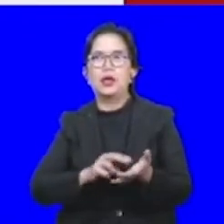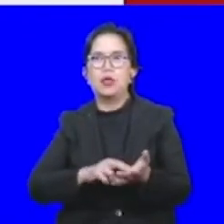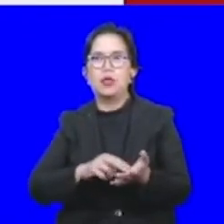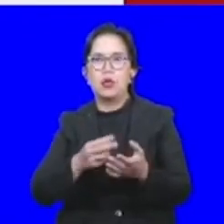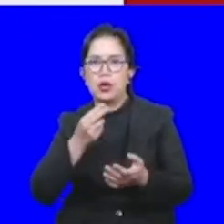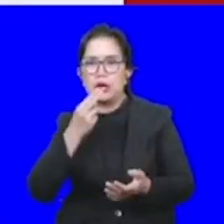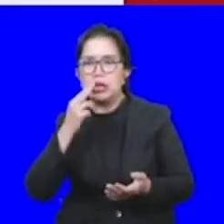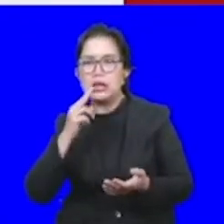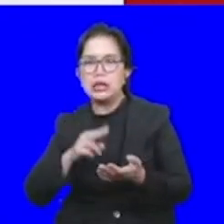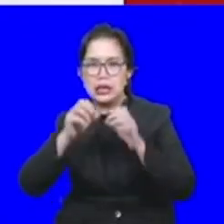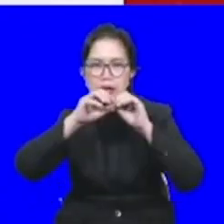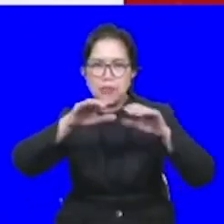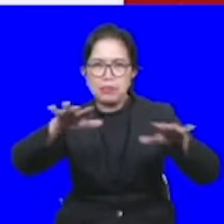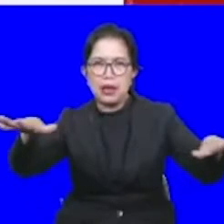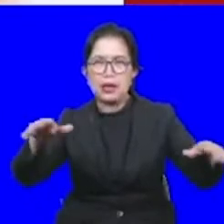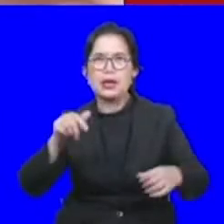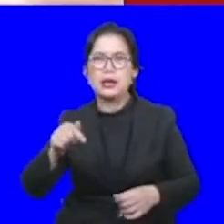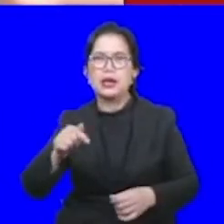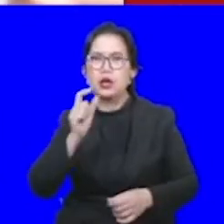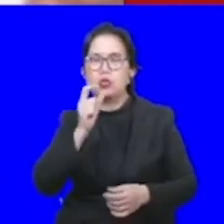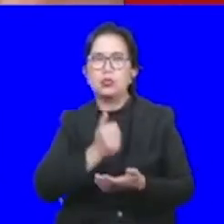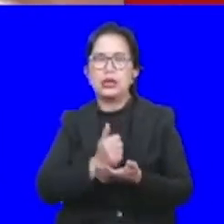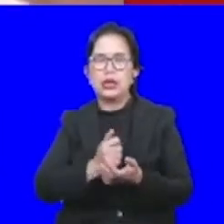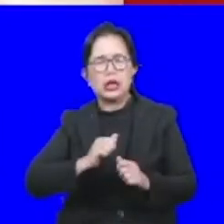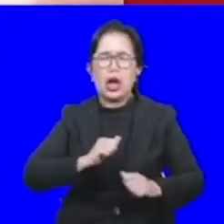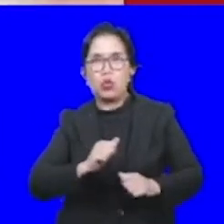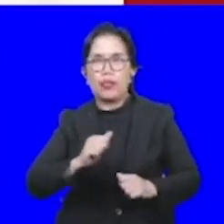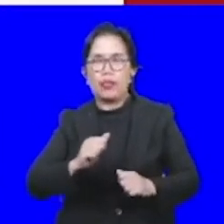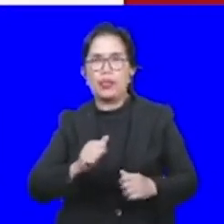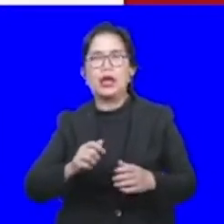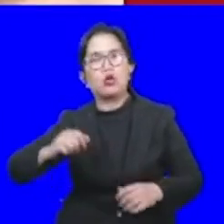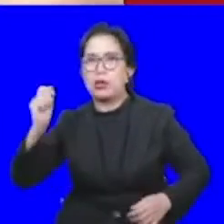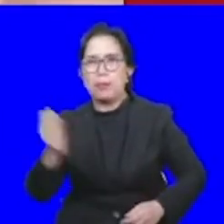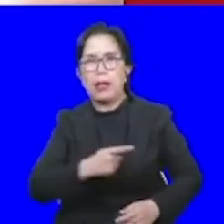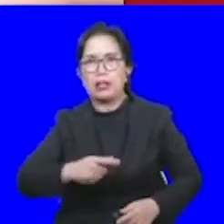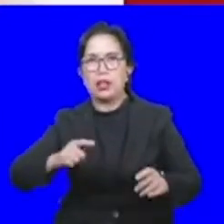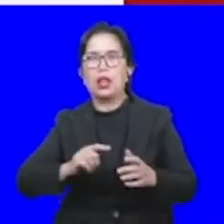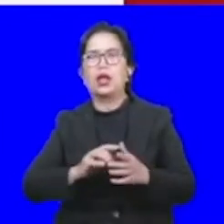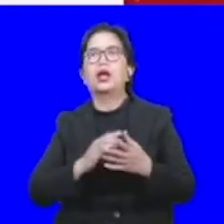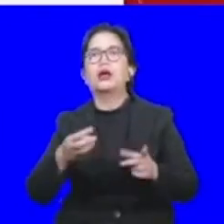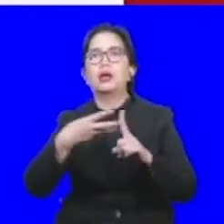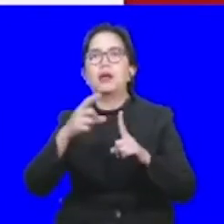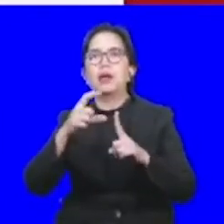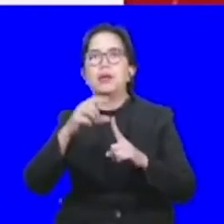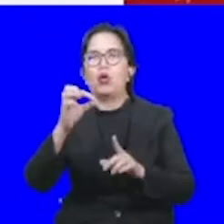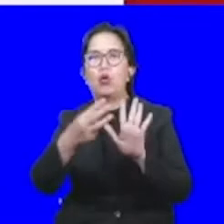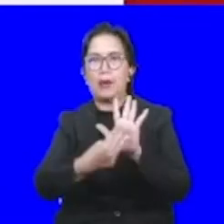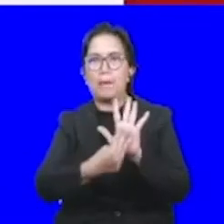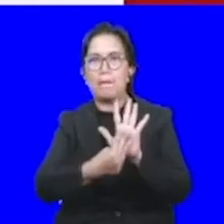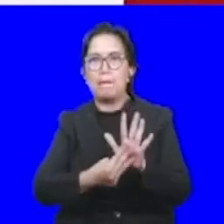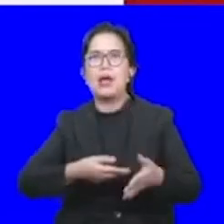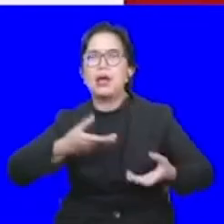menahan kalian tapi karena ini adalah untuk kepentingan darurat dan digunakan secara cepat maka Badan POM